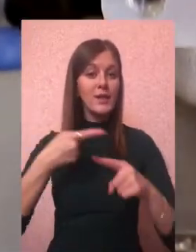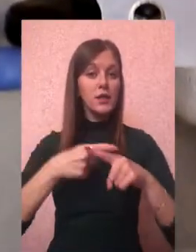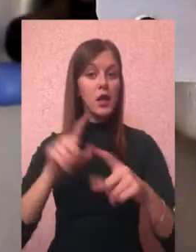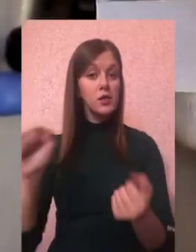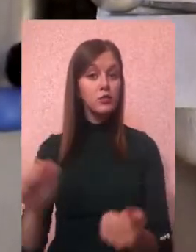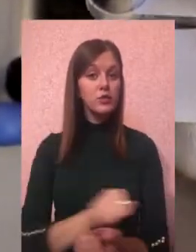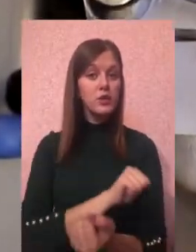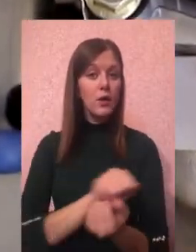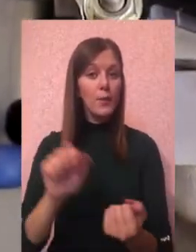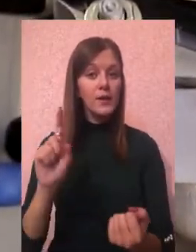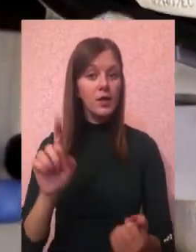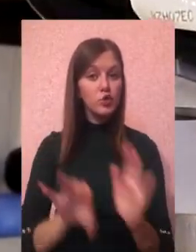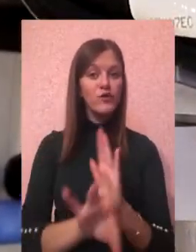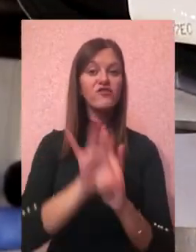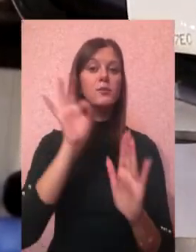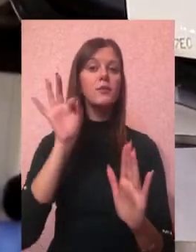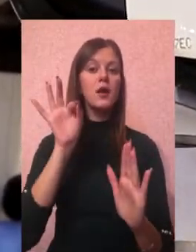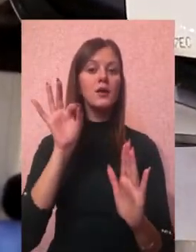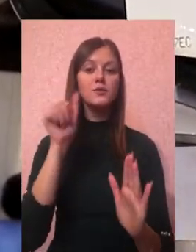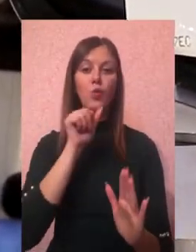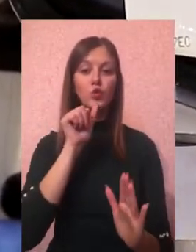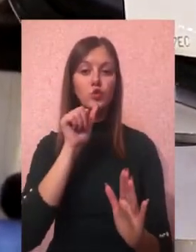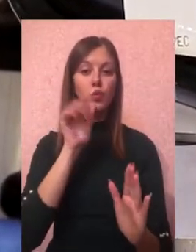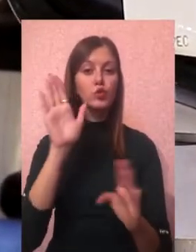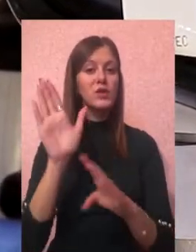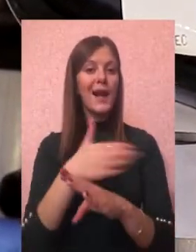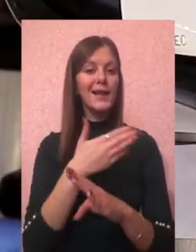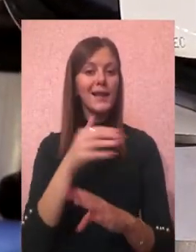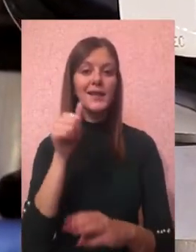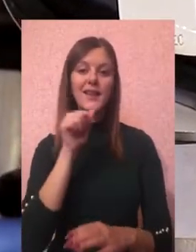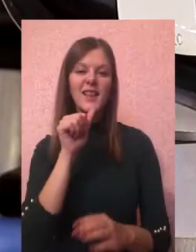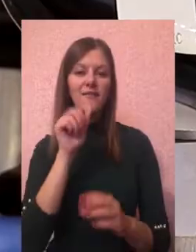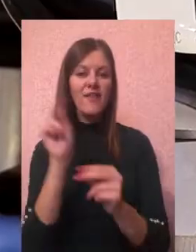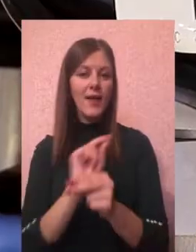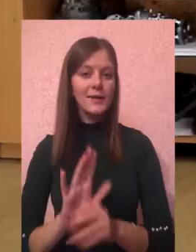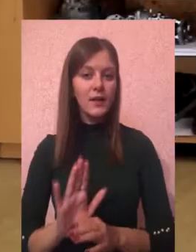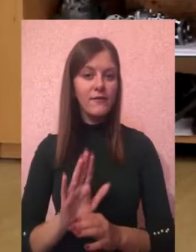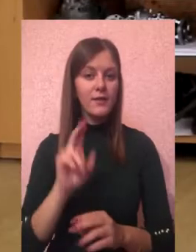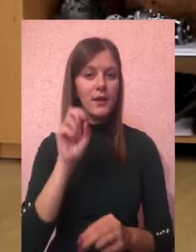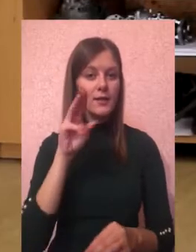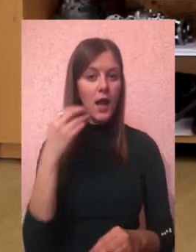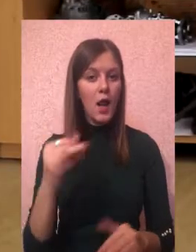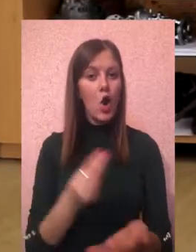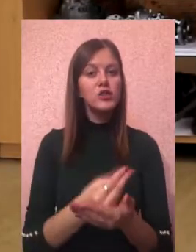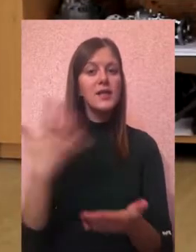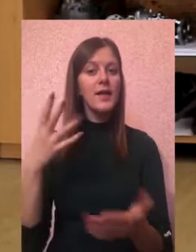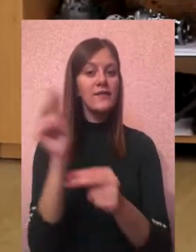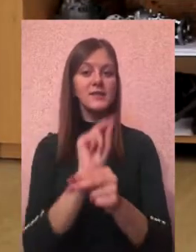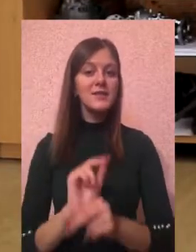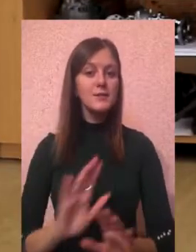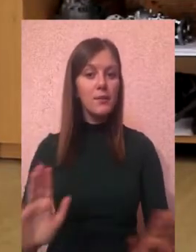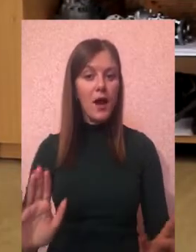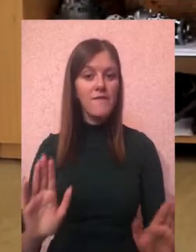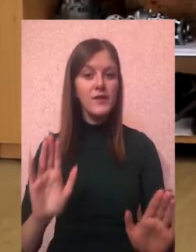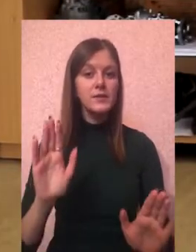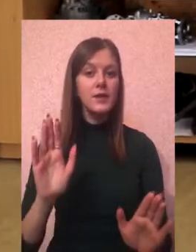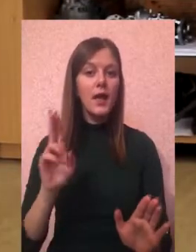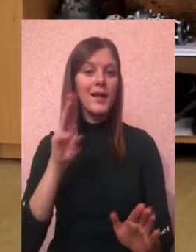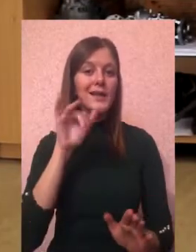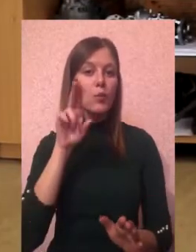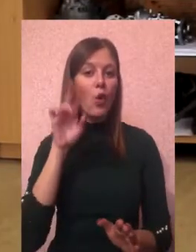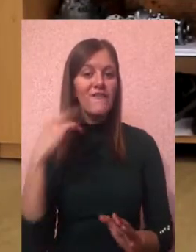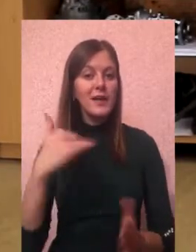и технологическую документацию, выбирать способ устранения дефектов деталей, оценивать неисправность